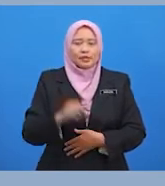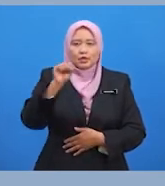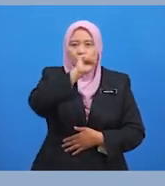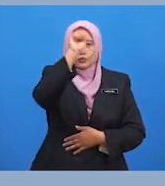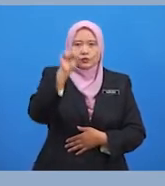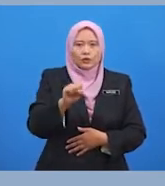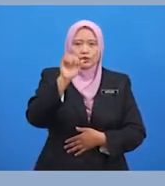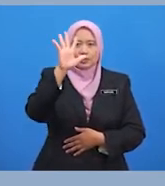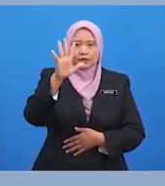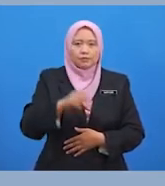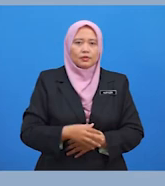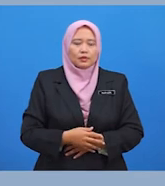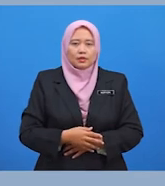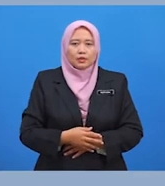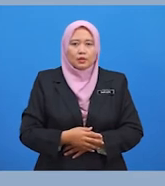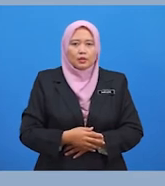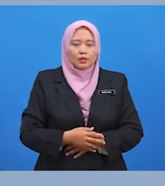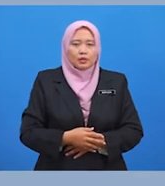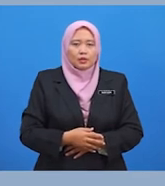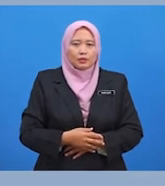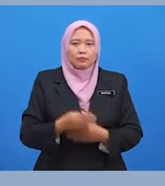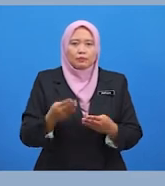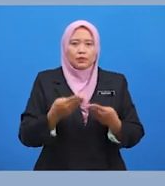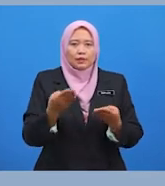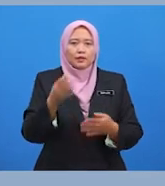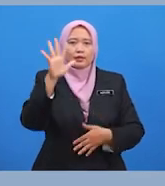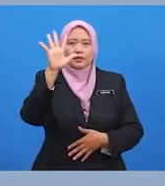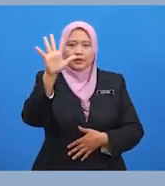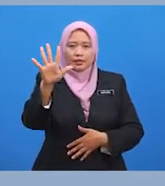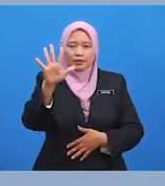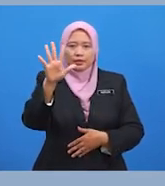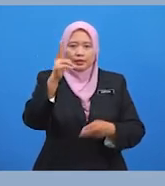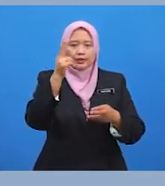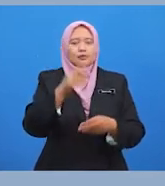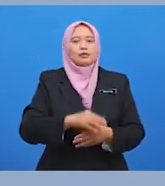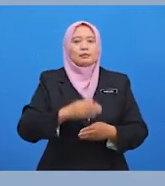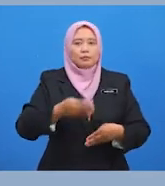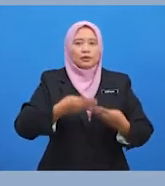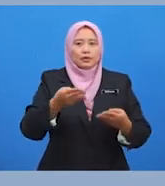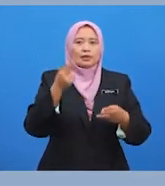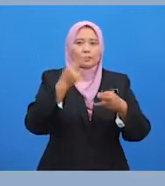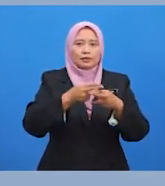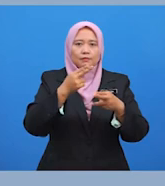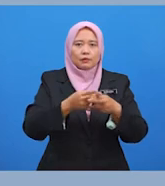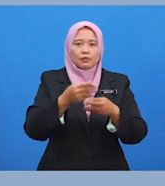Soalan kelima. Berikan nama bagi peralatan memotong.